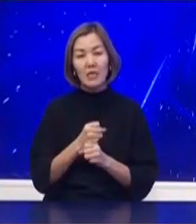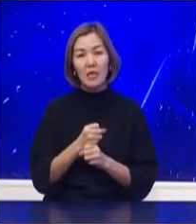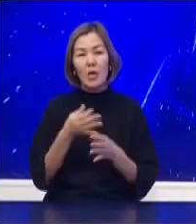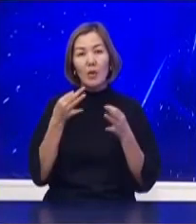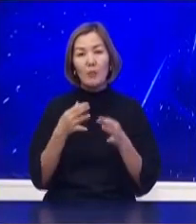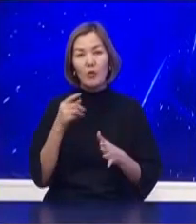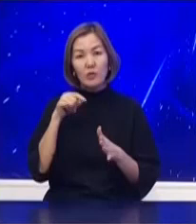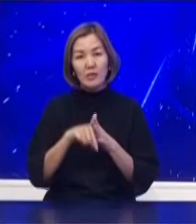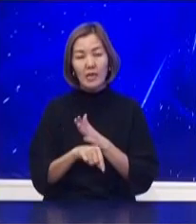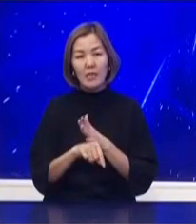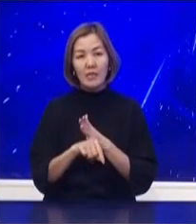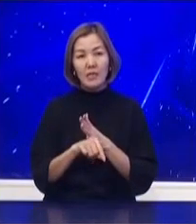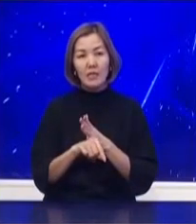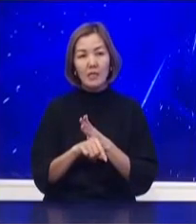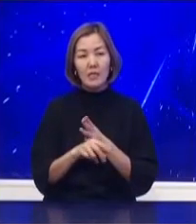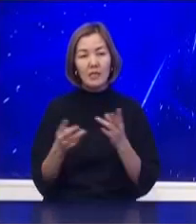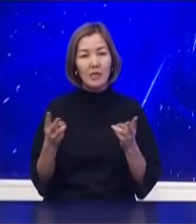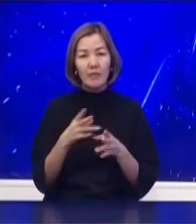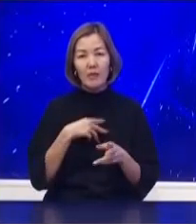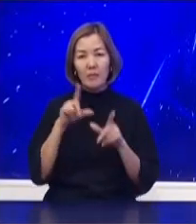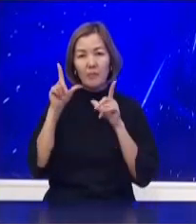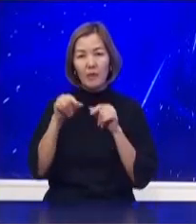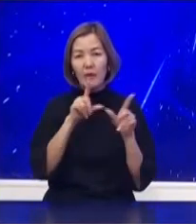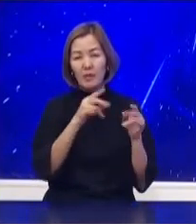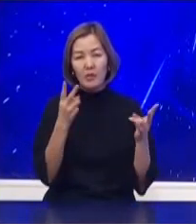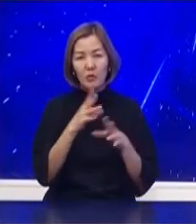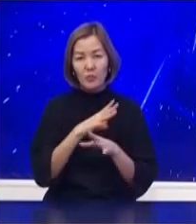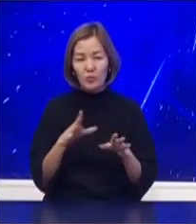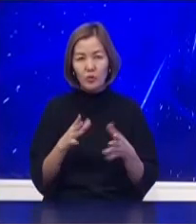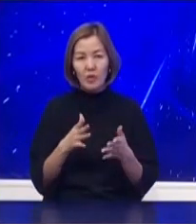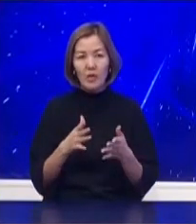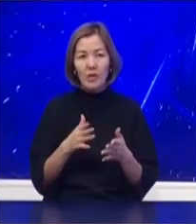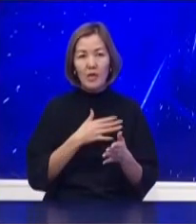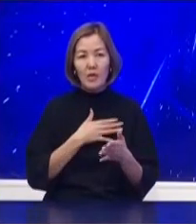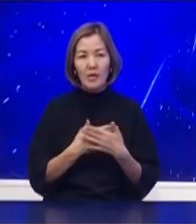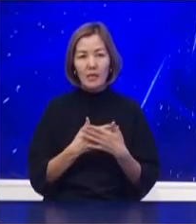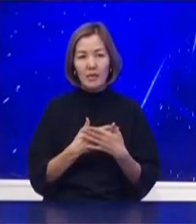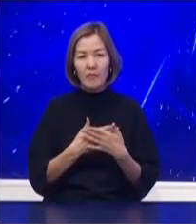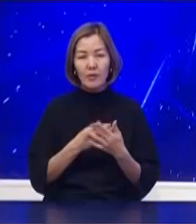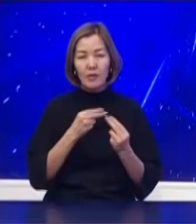зайти в базу и нет необходимости выезжать на точку Это позволяет оптимизировать